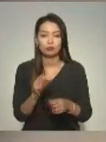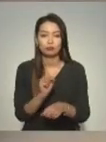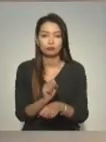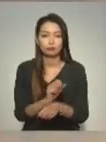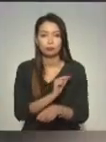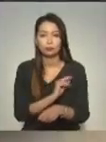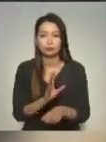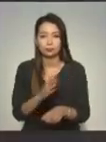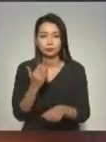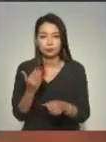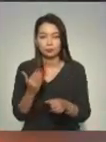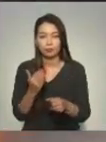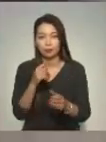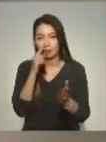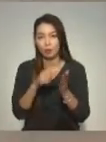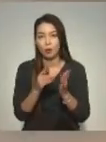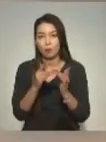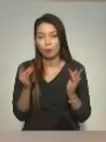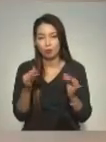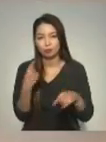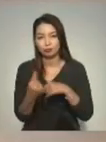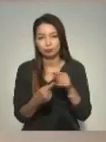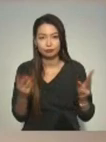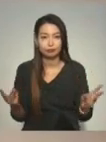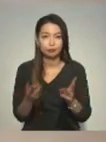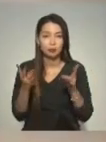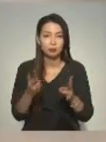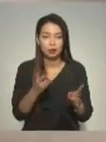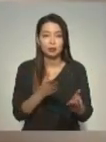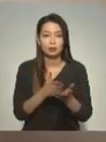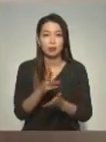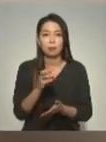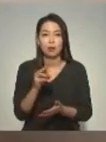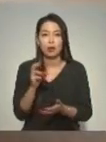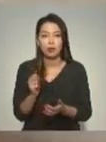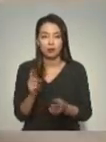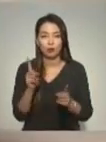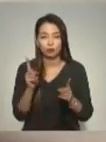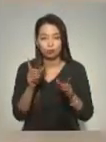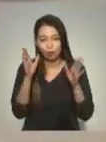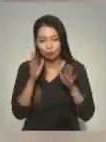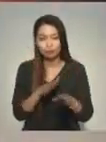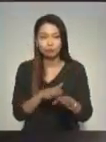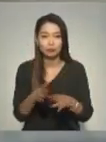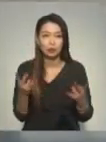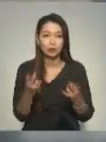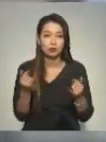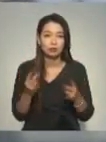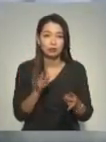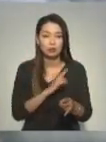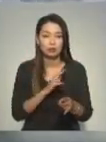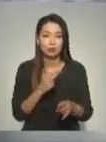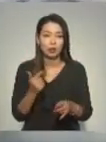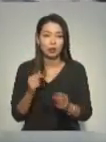мост, перевернулся и загорелся. Пострадавшие направлялись в Мекку для совершения умры. Сейчас на месте трагедии работают команды гражданской обороны и